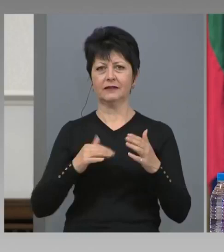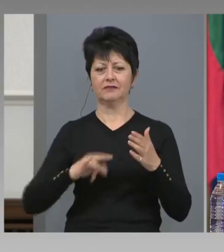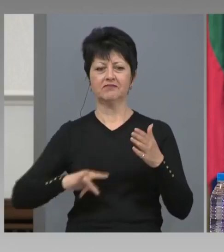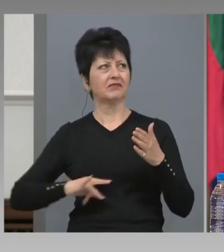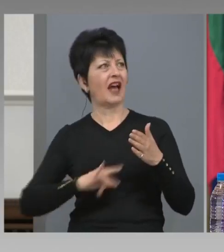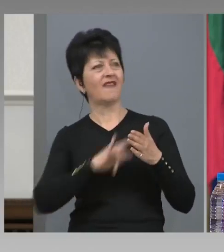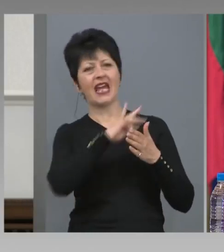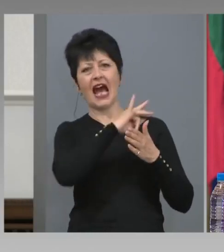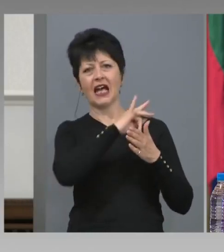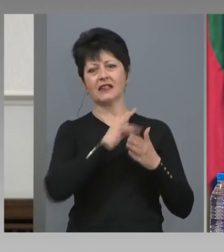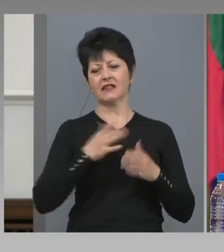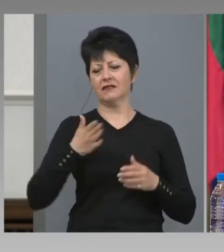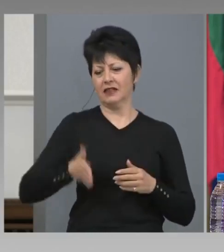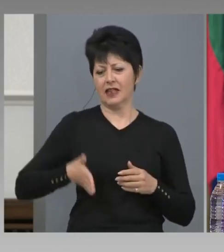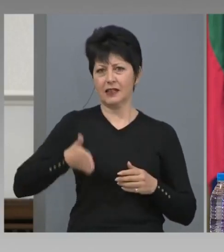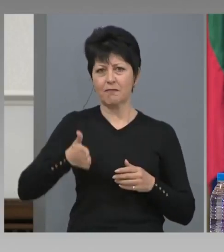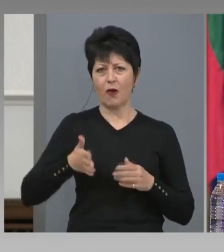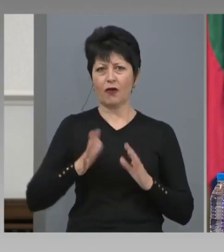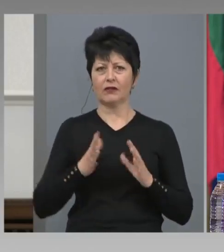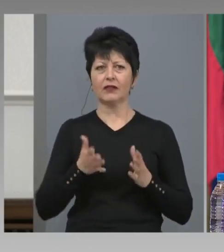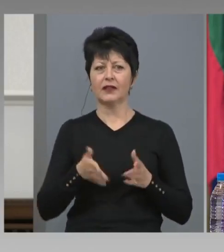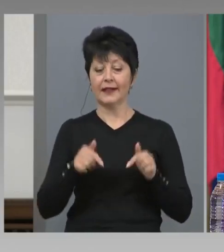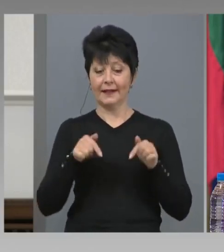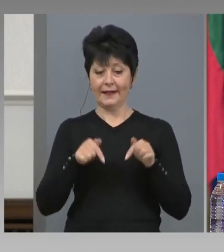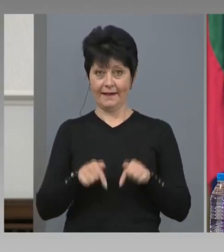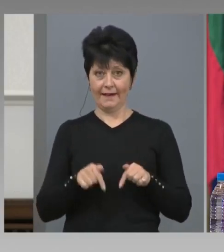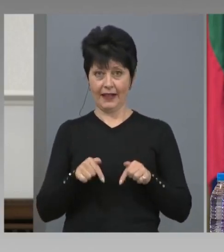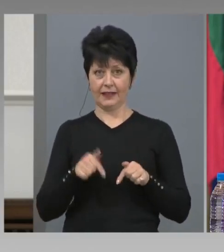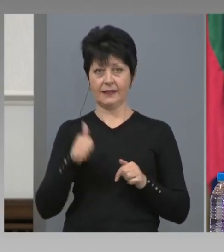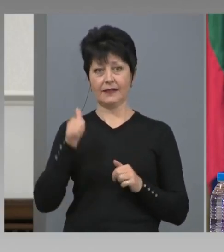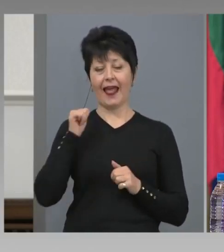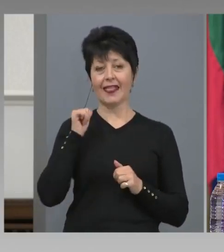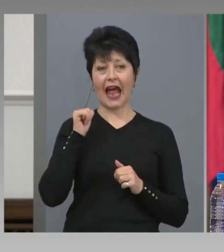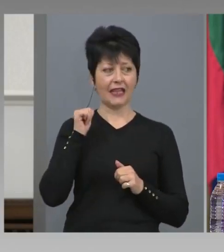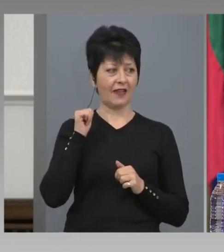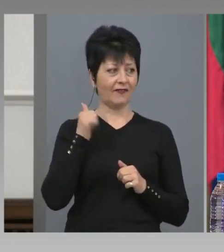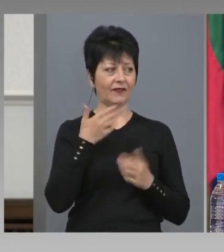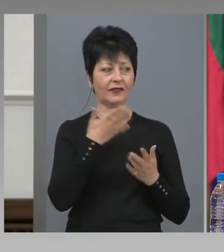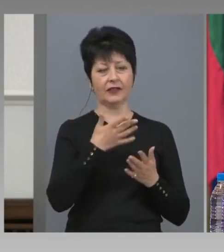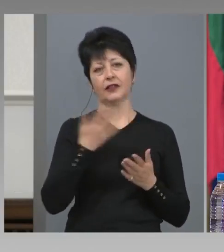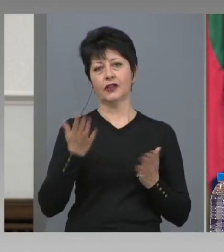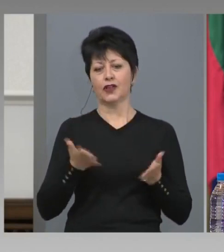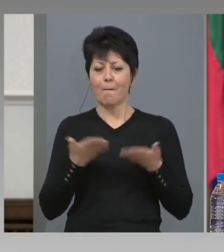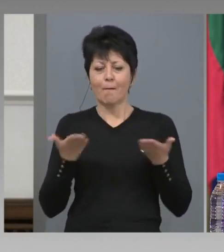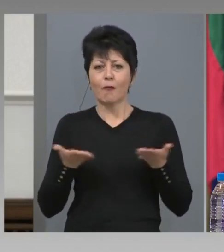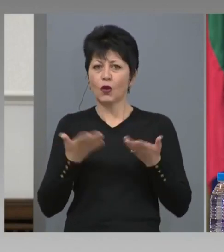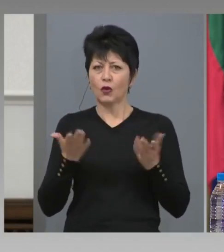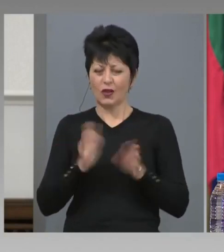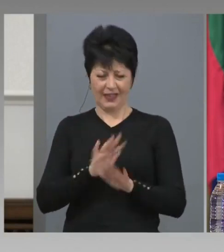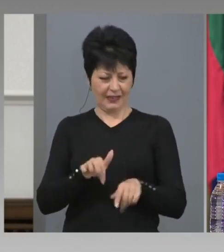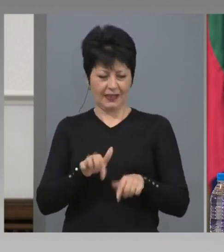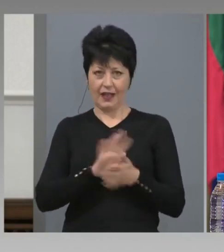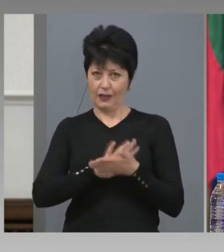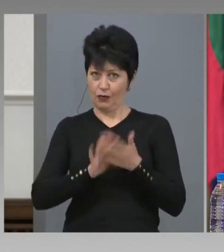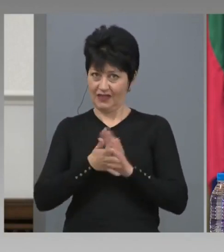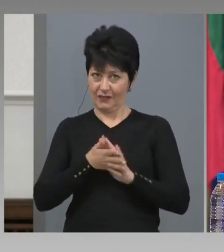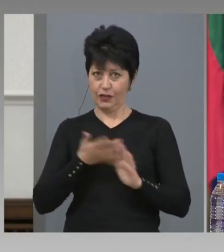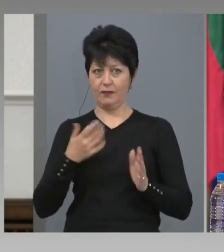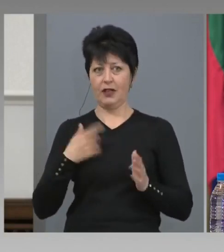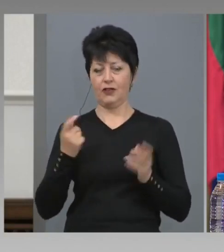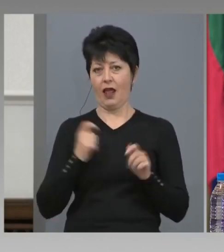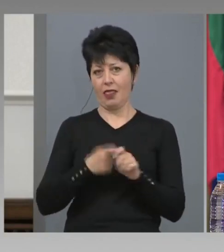сухоземен, морски, транспорт. Днес Ананиев ще изготви сега, като свършиме заповедта,